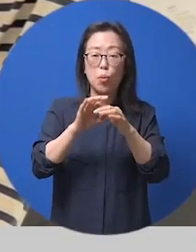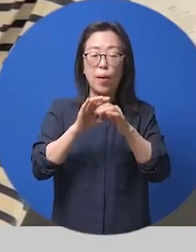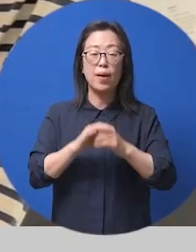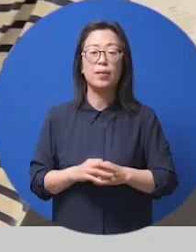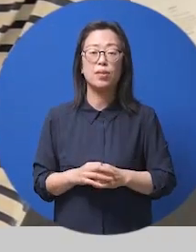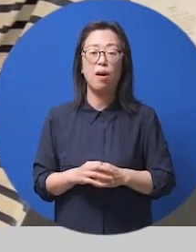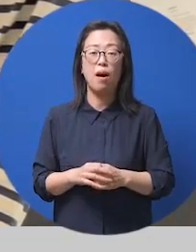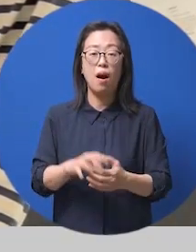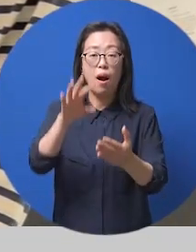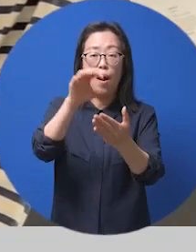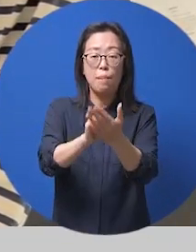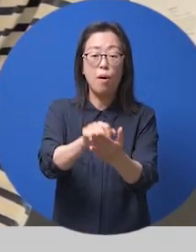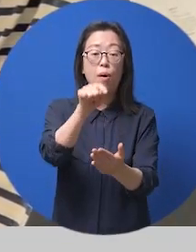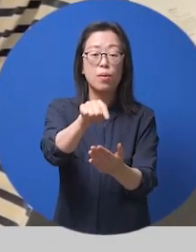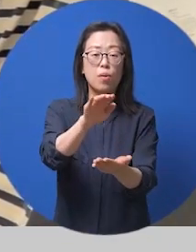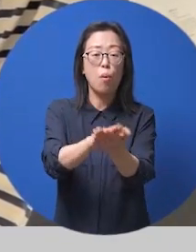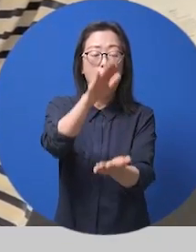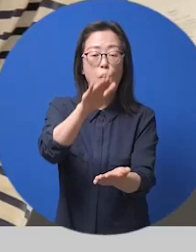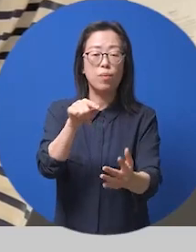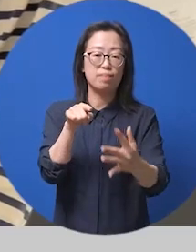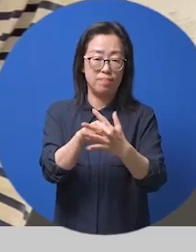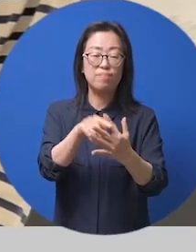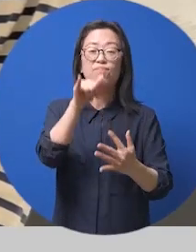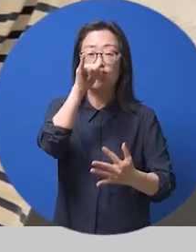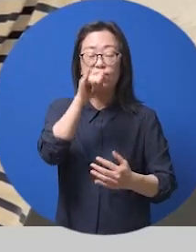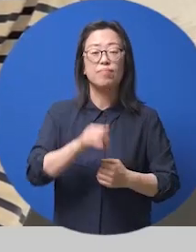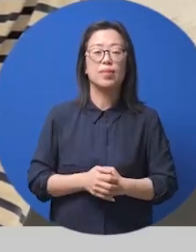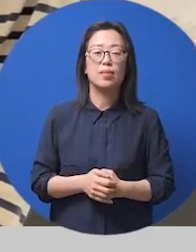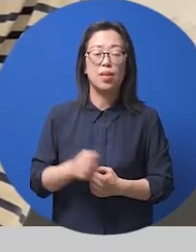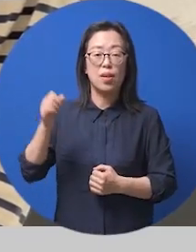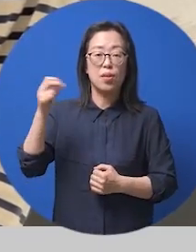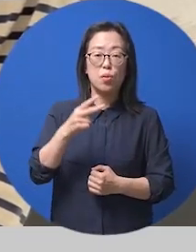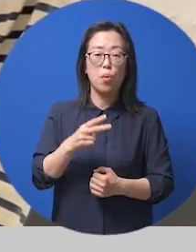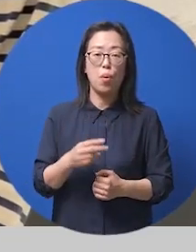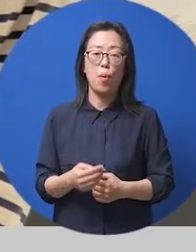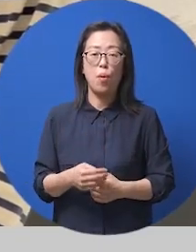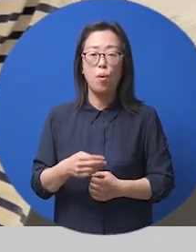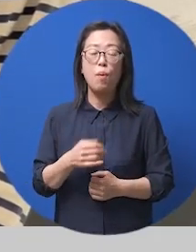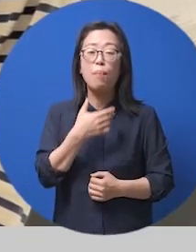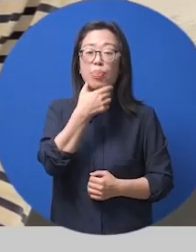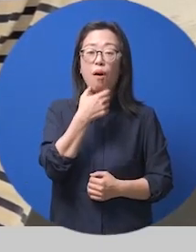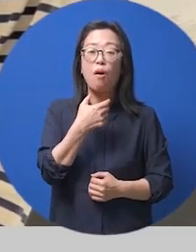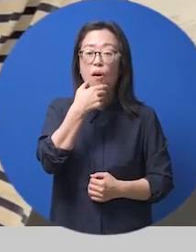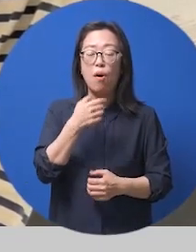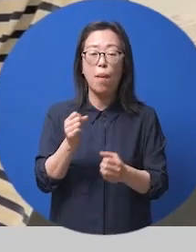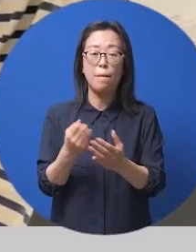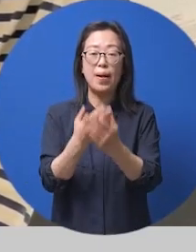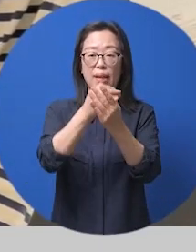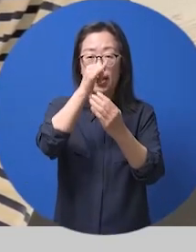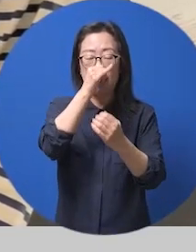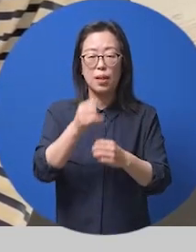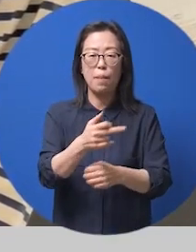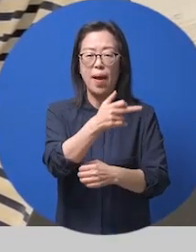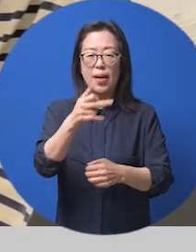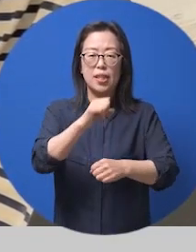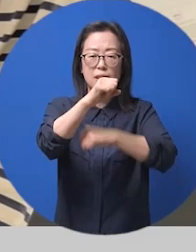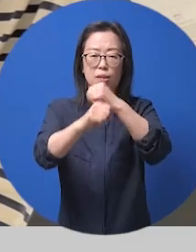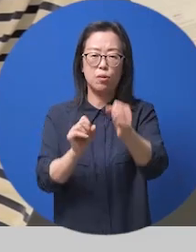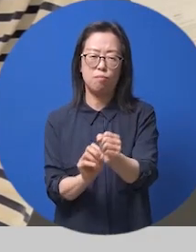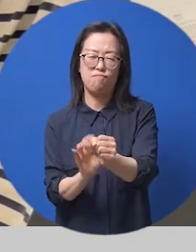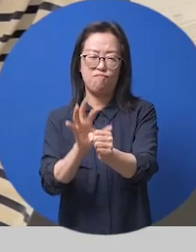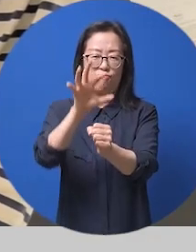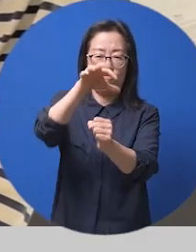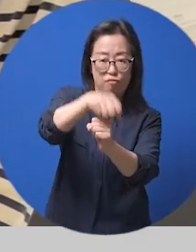통해서 자신의 먹잇감의 열을 감지하기도 합니다. 그리고 발달한 턱을 이용해서 자신의 몸집보다 훨씬